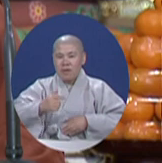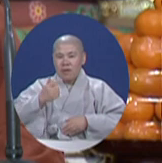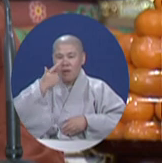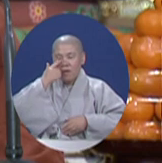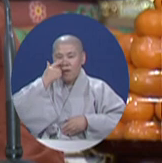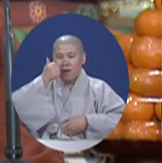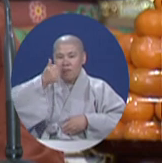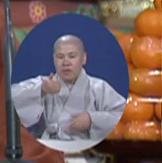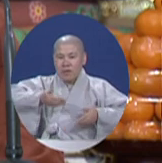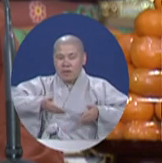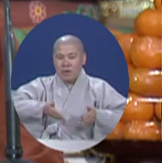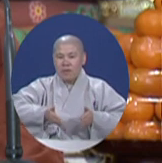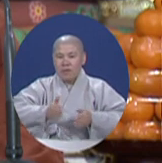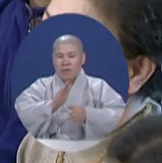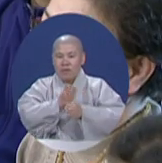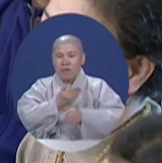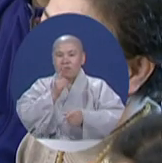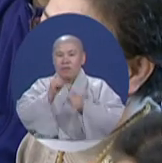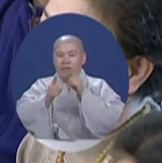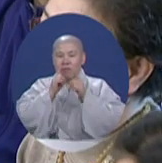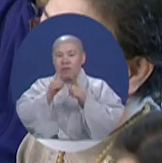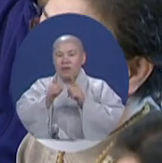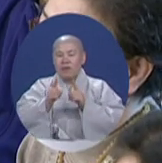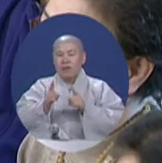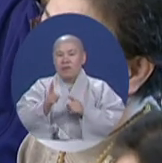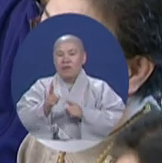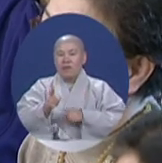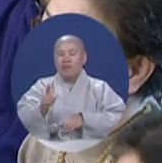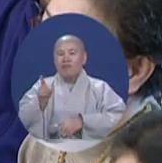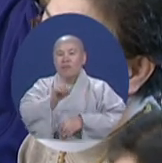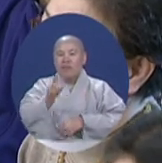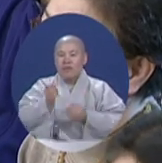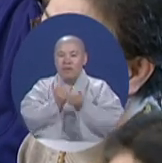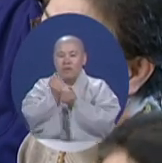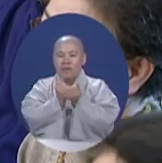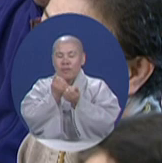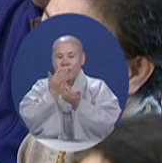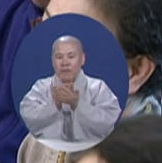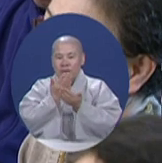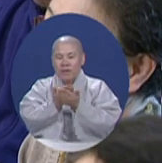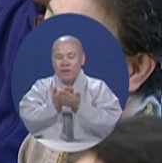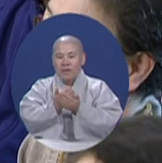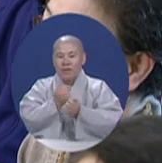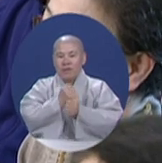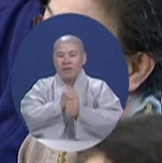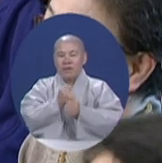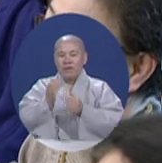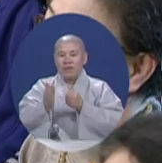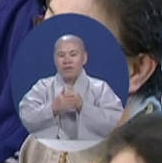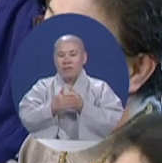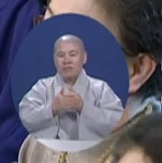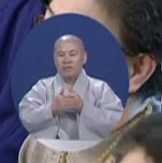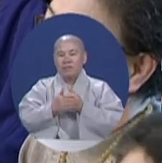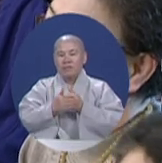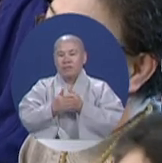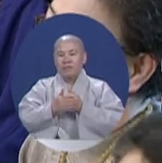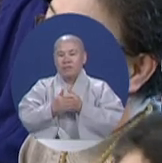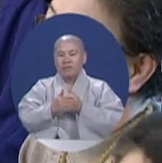그런 망발이 어딨냐. 그 설명해봐라. 그래서 며칠